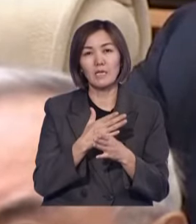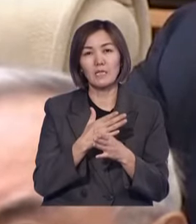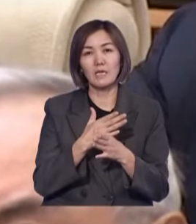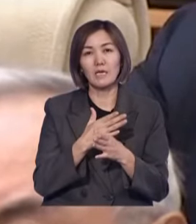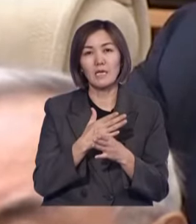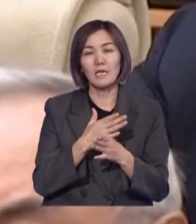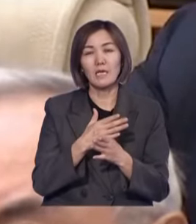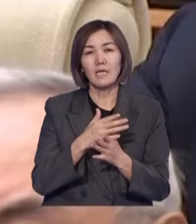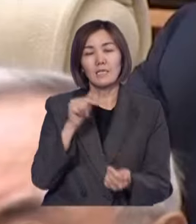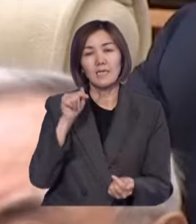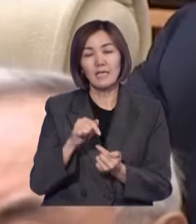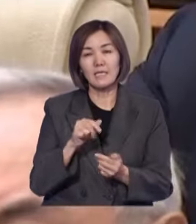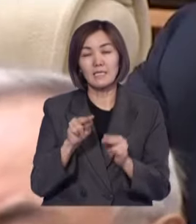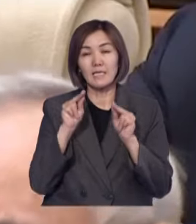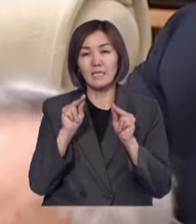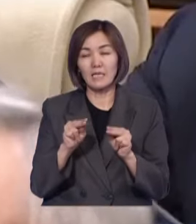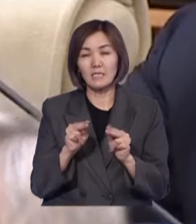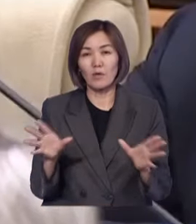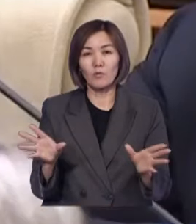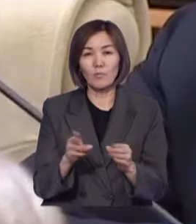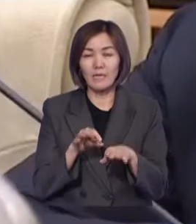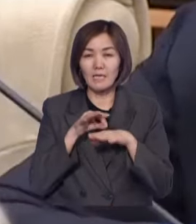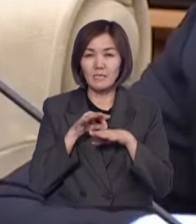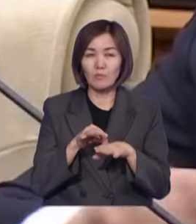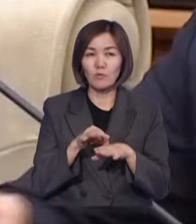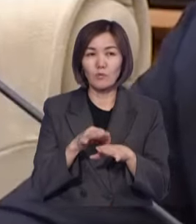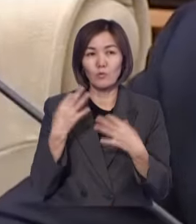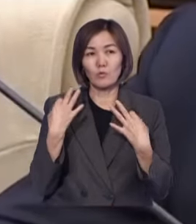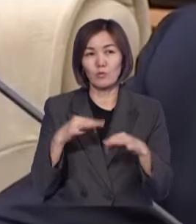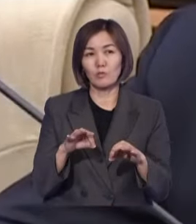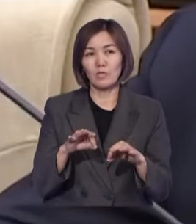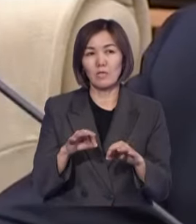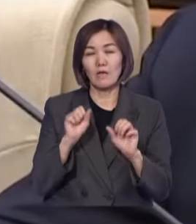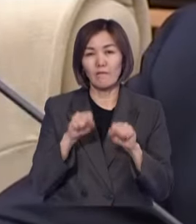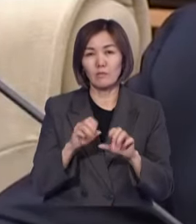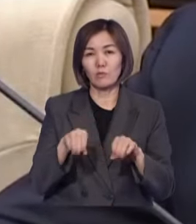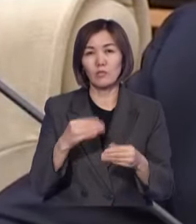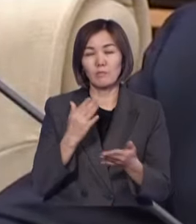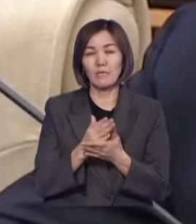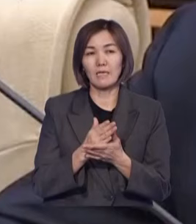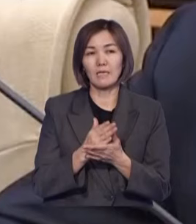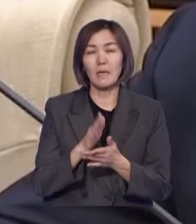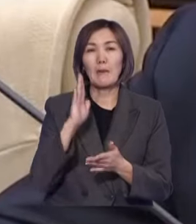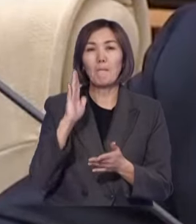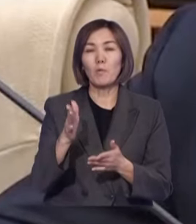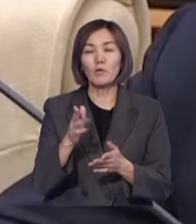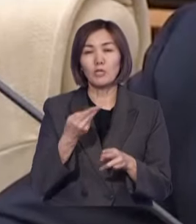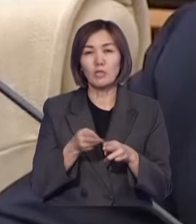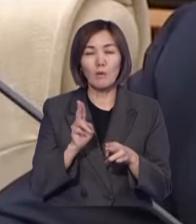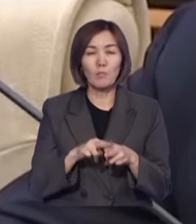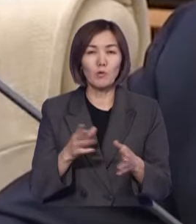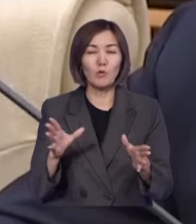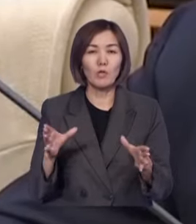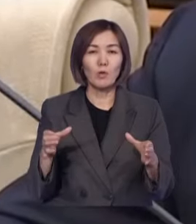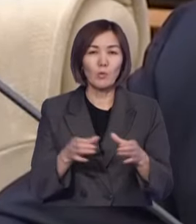растау процедурасынан бірлесіп өтіп болуға мүмкіндік беріледі. Болашақта бұл өндірушілер